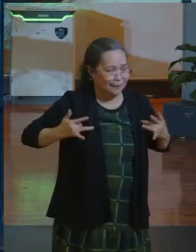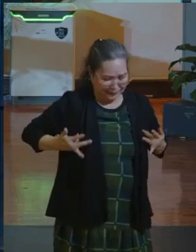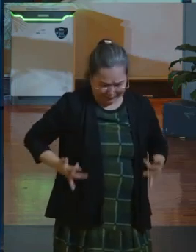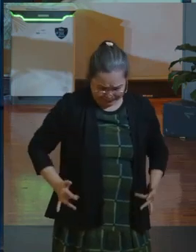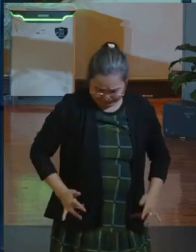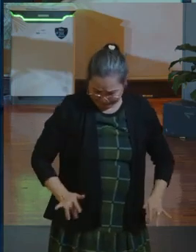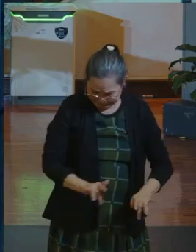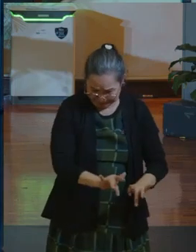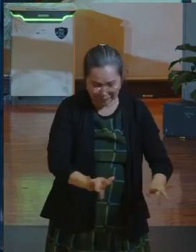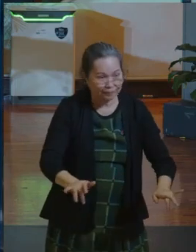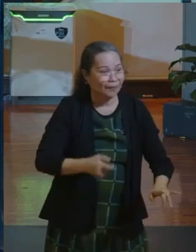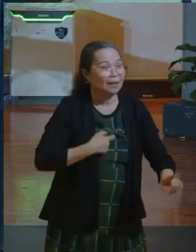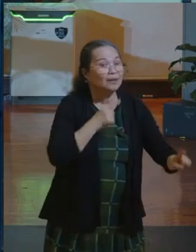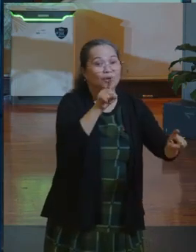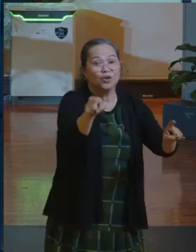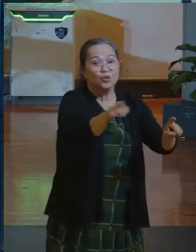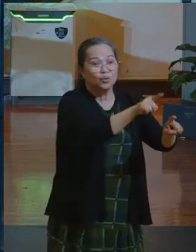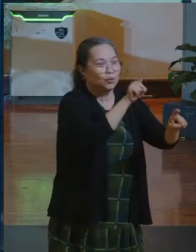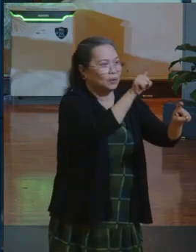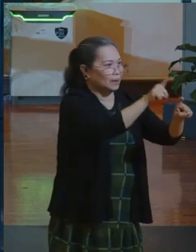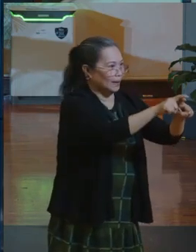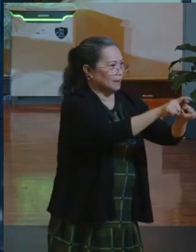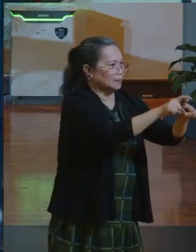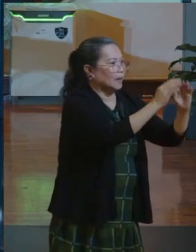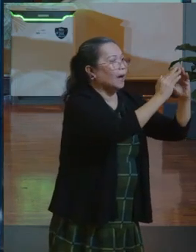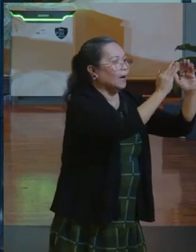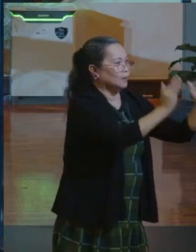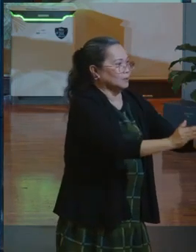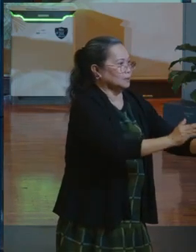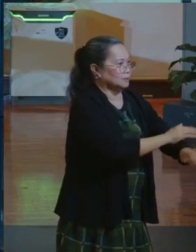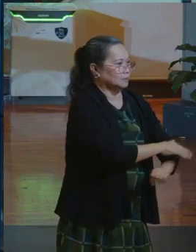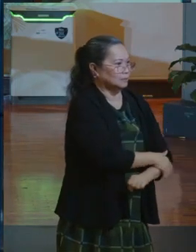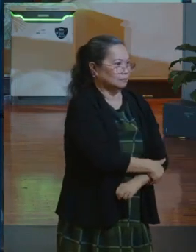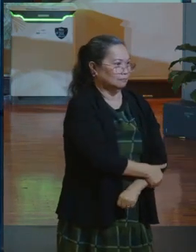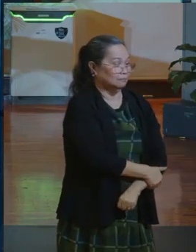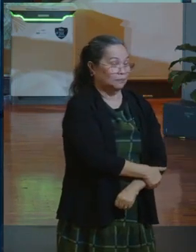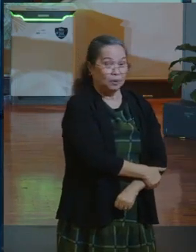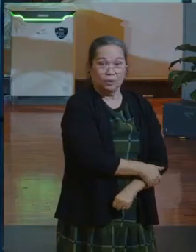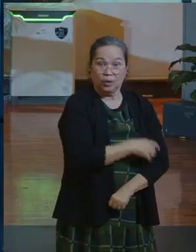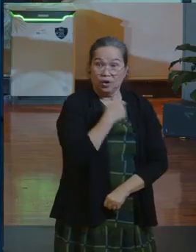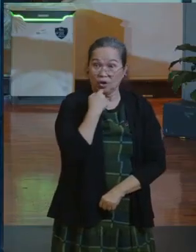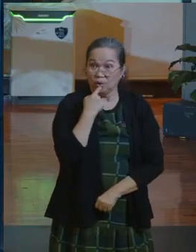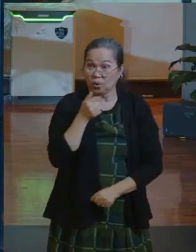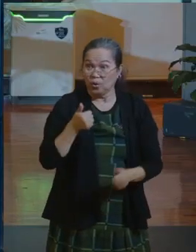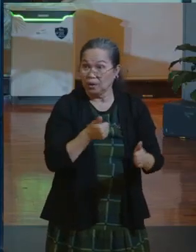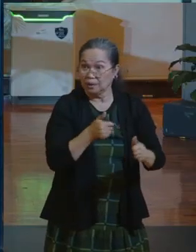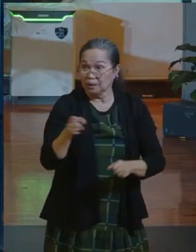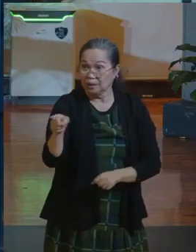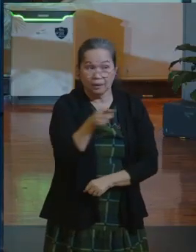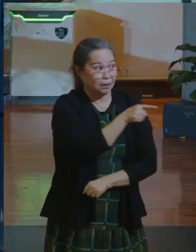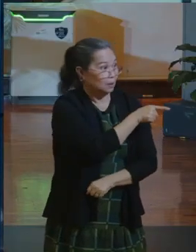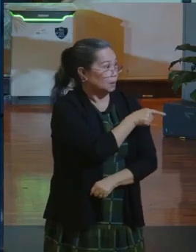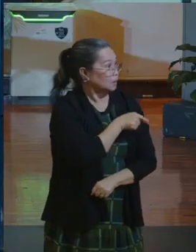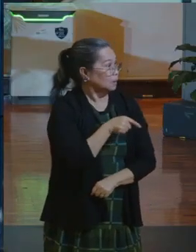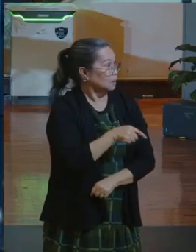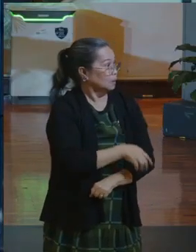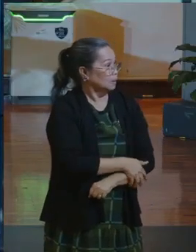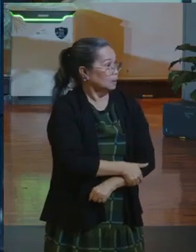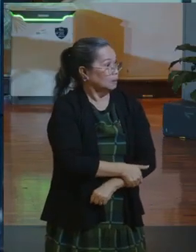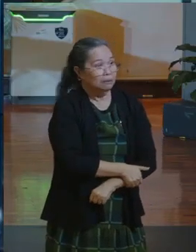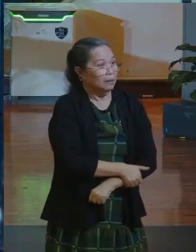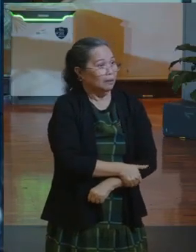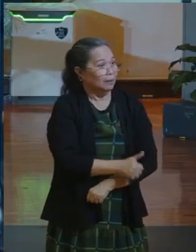Kayo ay maging tuloy lang sa mga bagay. Sino kaya ang susunod sa inyo sa